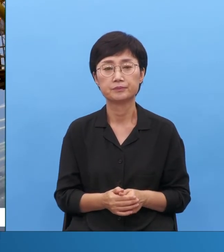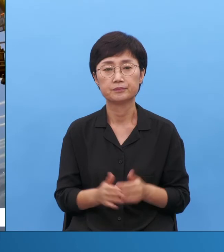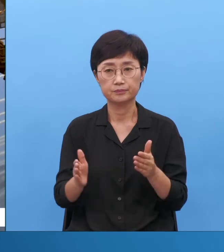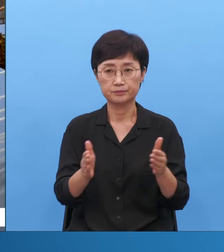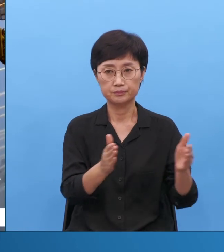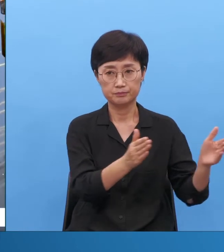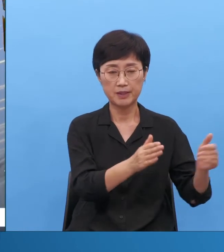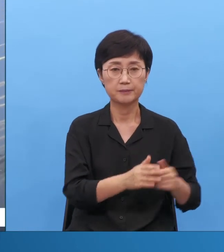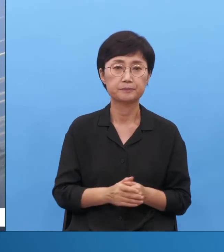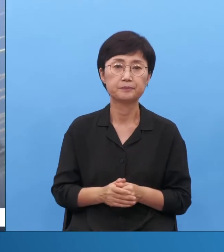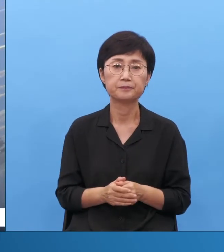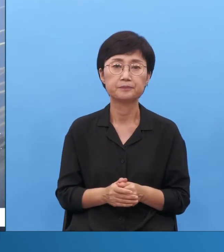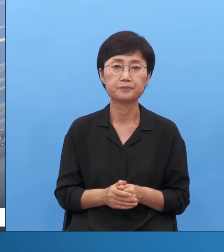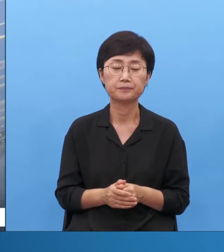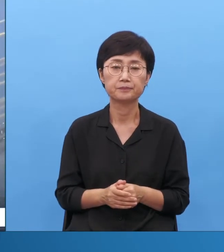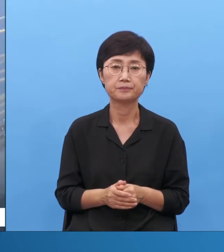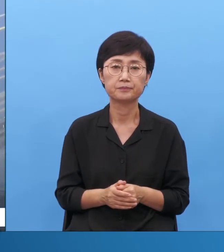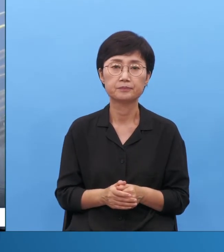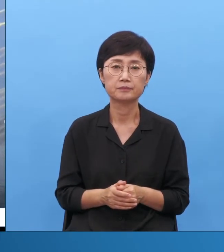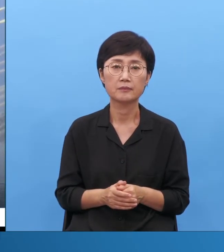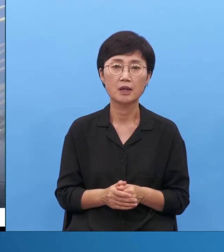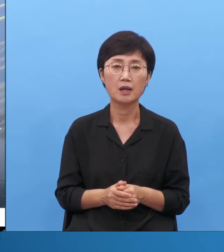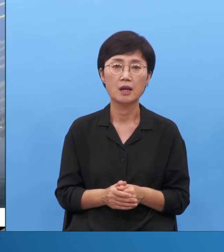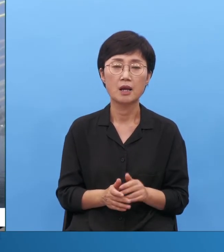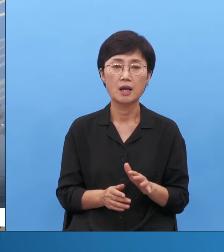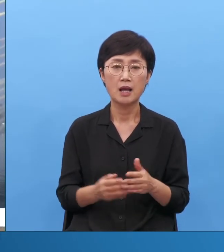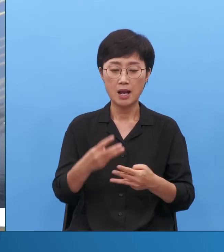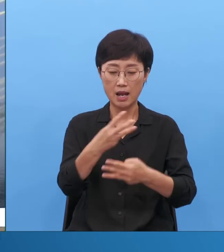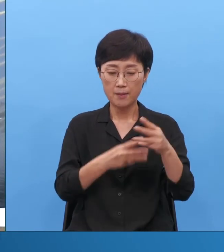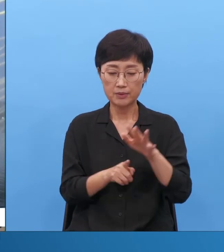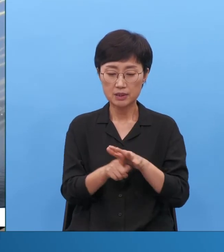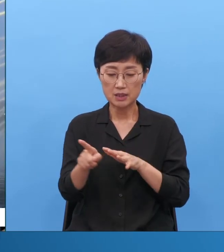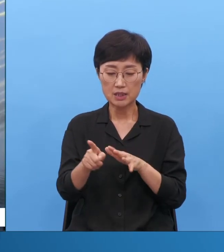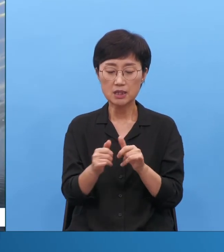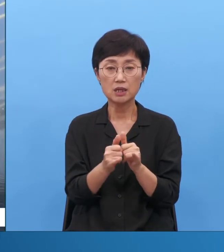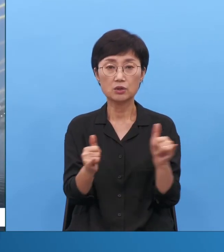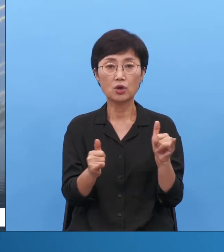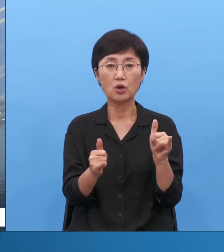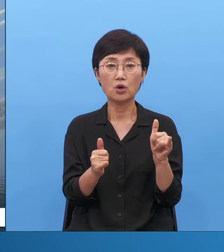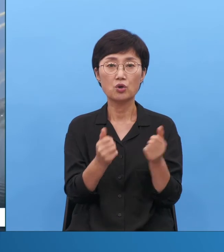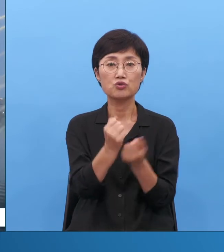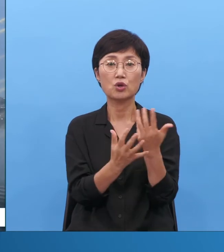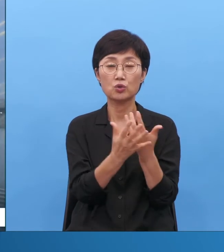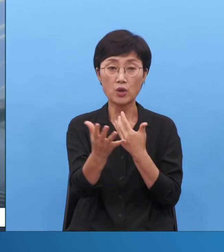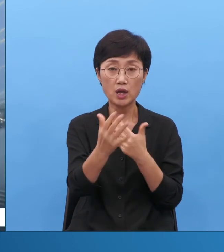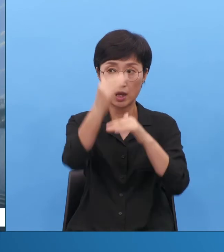공지사항입니다. 사전 예약을 진행한 리더 수련회 소책자의 판매가 시작되었습니다.